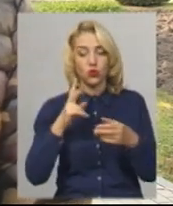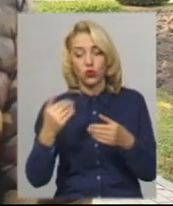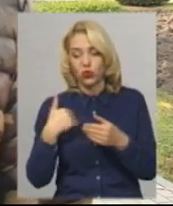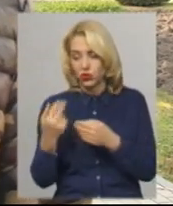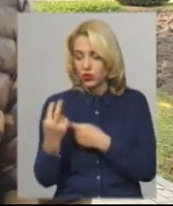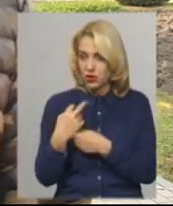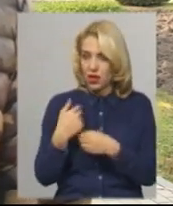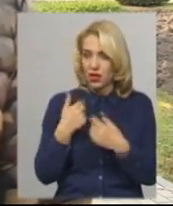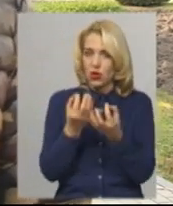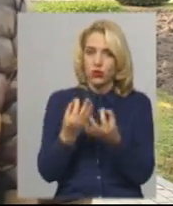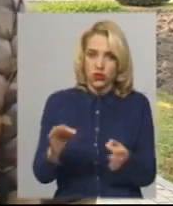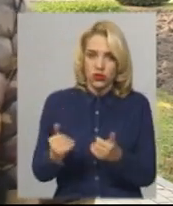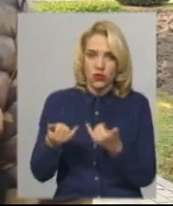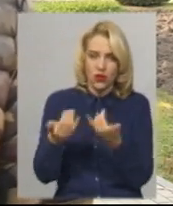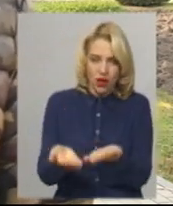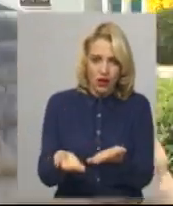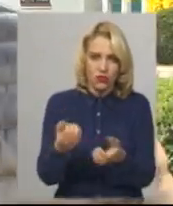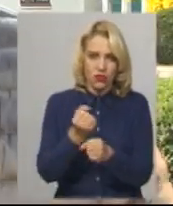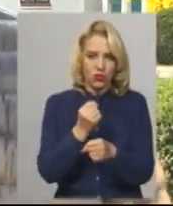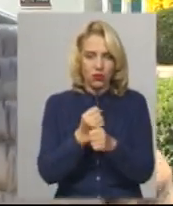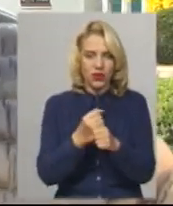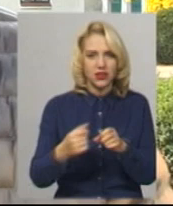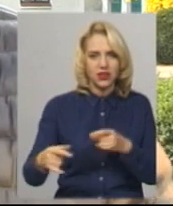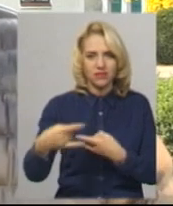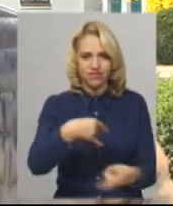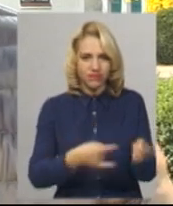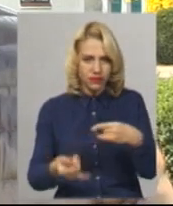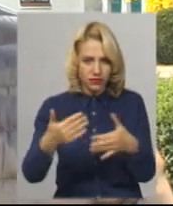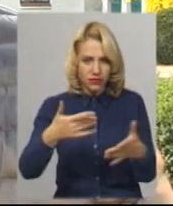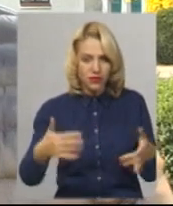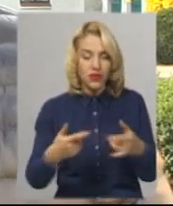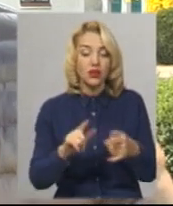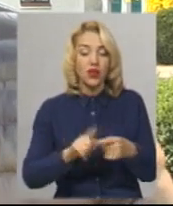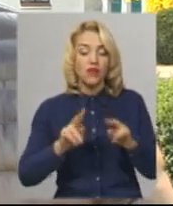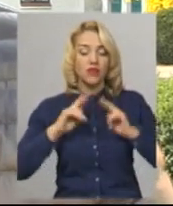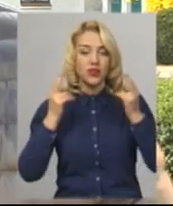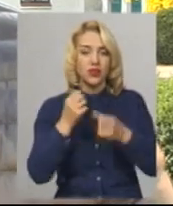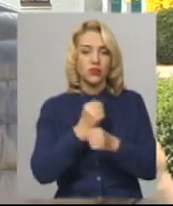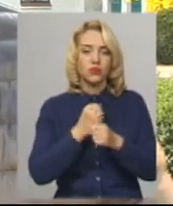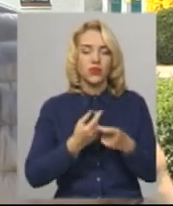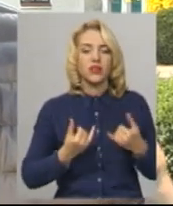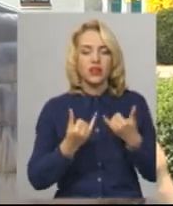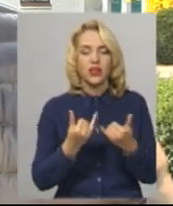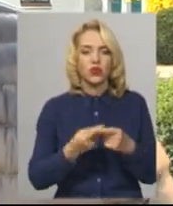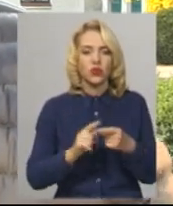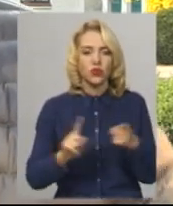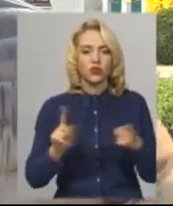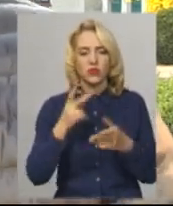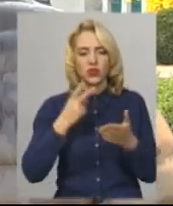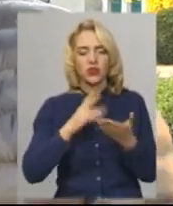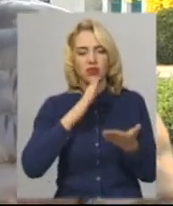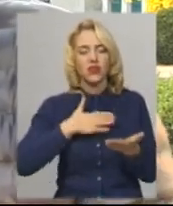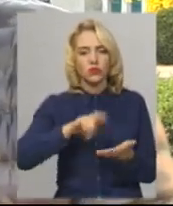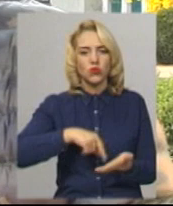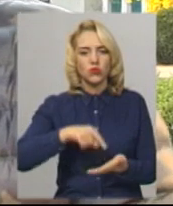там робити дріфт. Федерацію ми зробили для того, щоб показати нашому місту, що